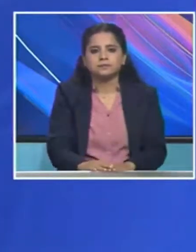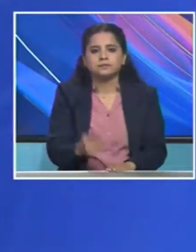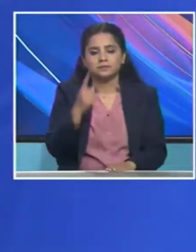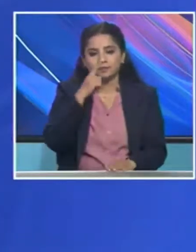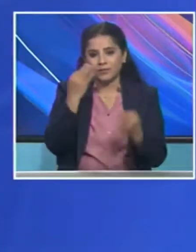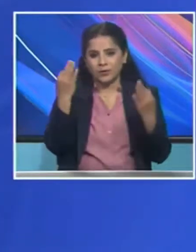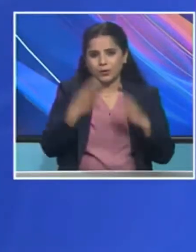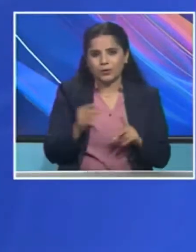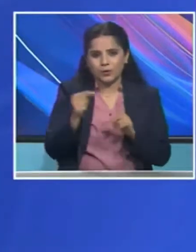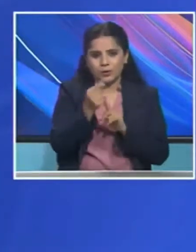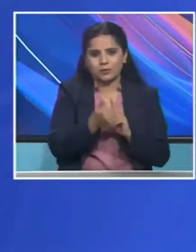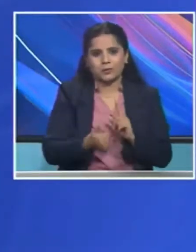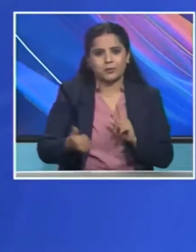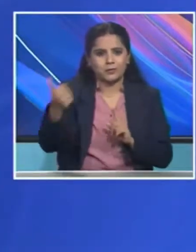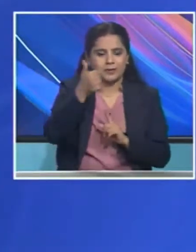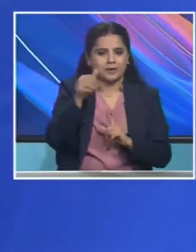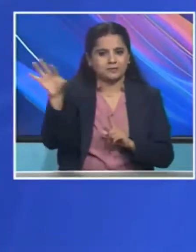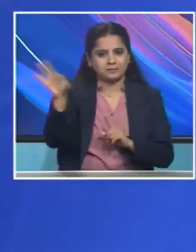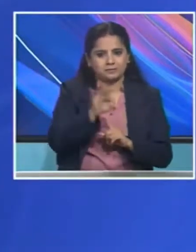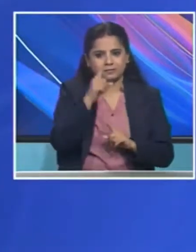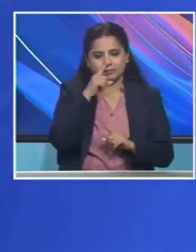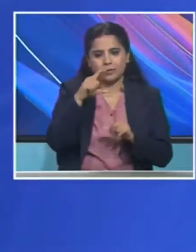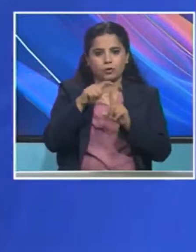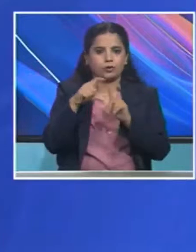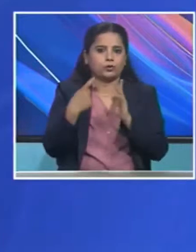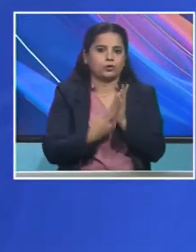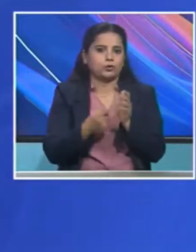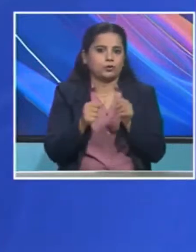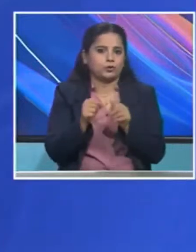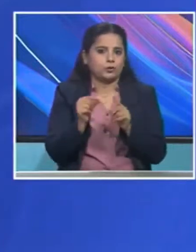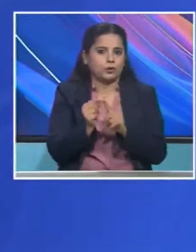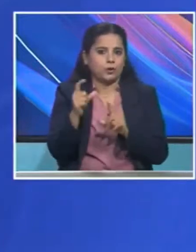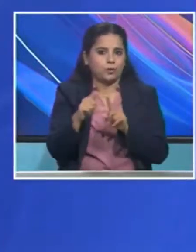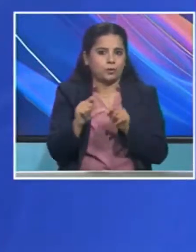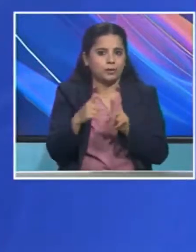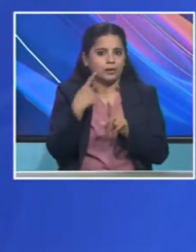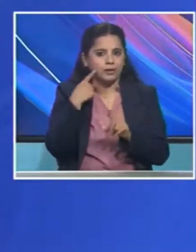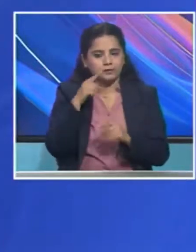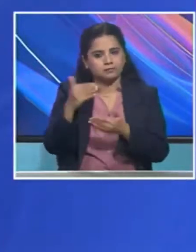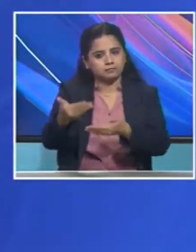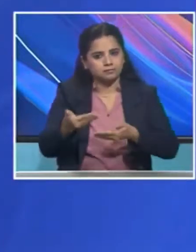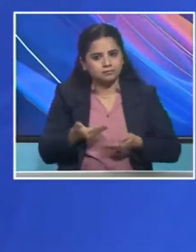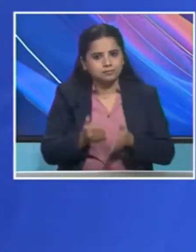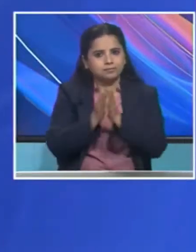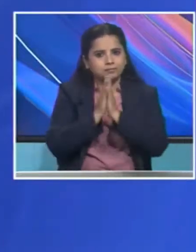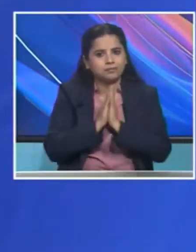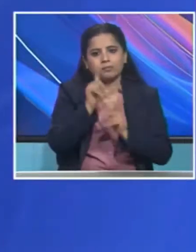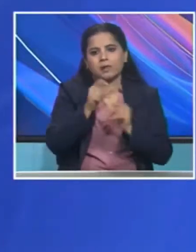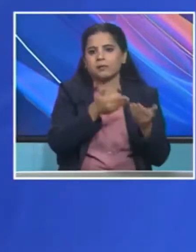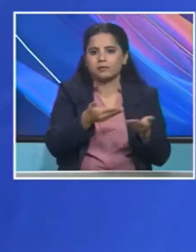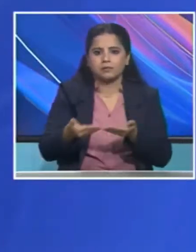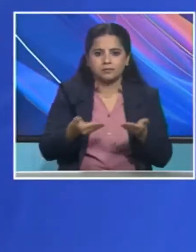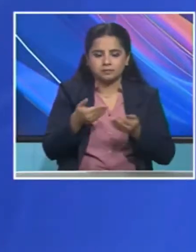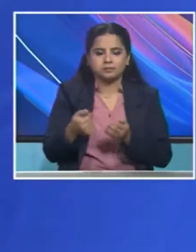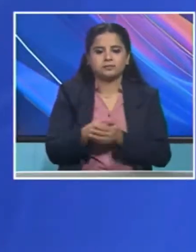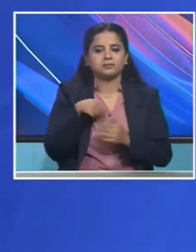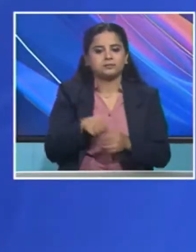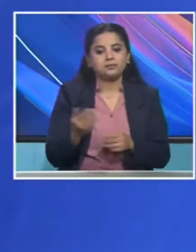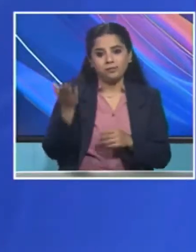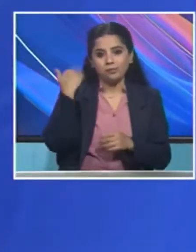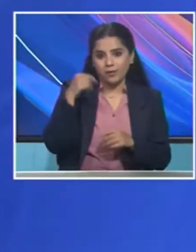नवनिर्वाचित राष्ट्रपति श्रीमती द्रौपदी मुर्मू का स्वागत अभिवादन कर रहे हैं निवर्तमान